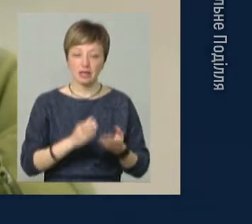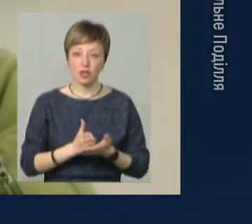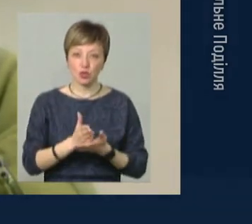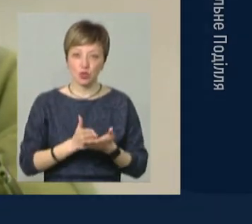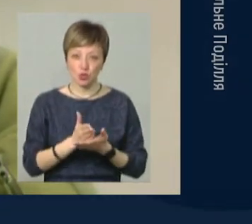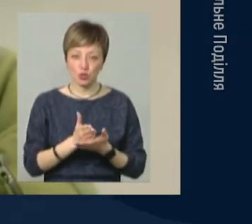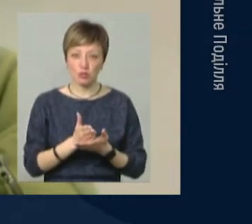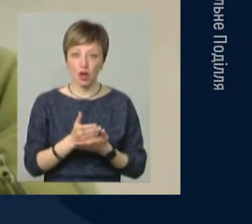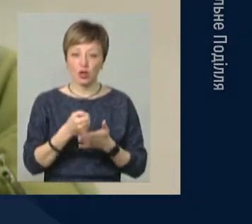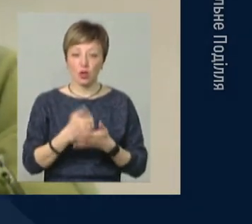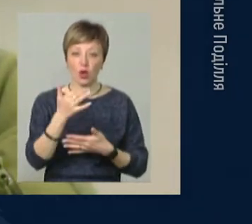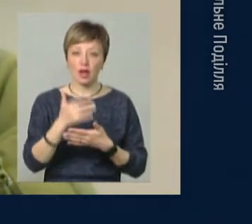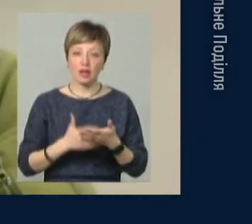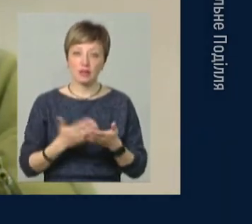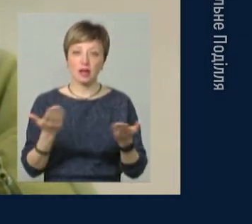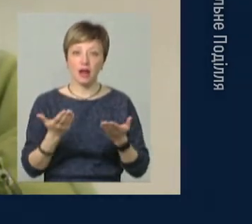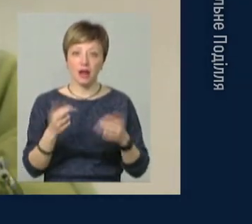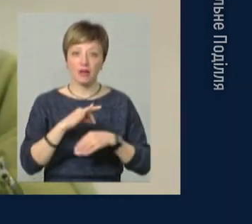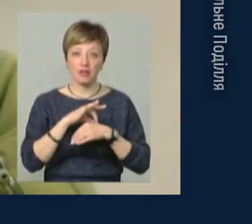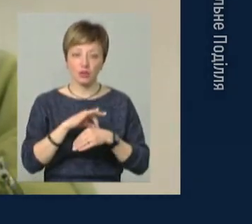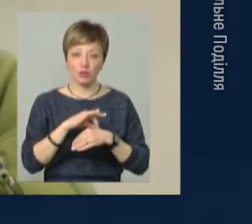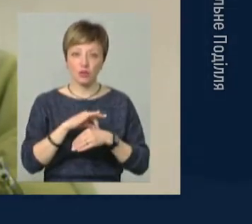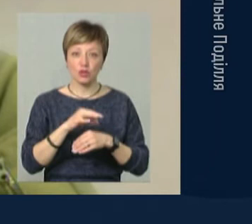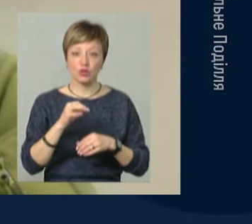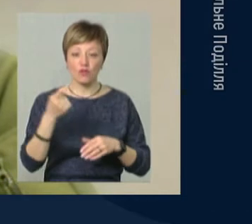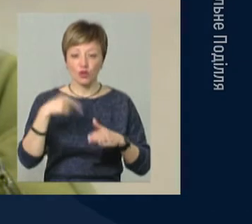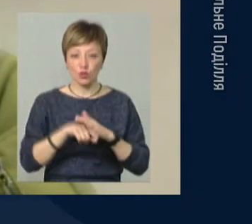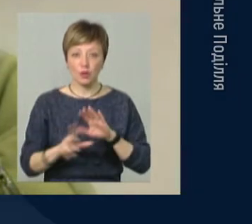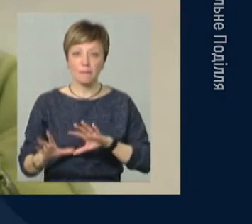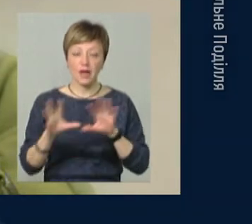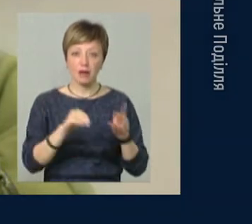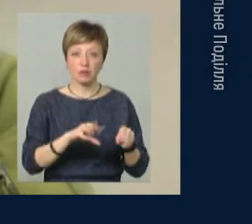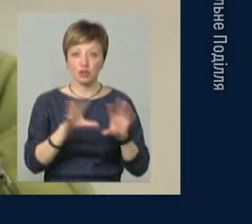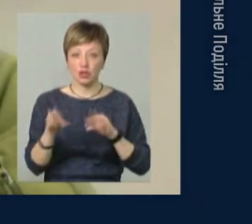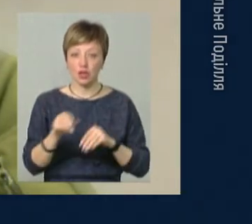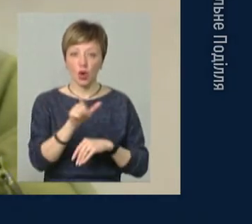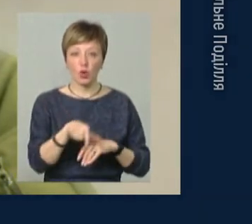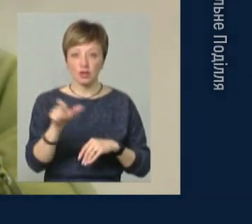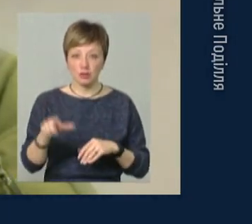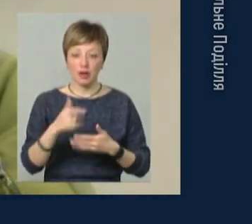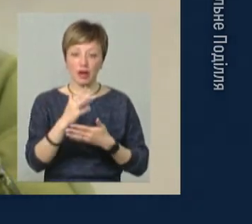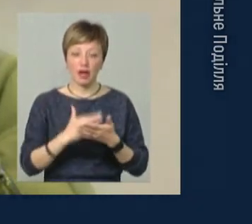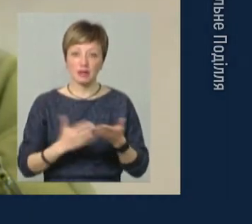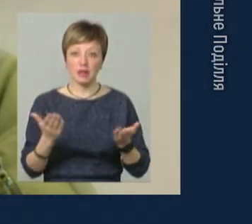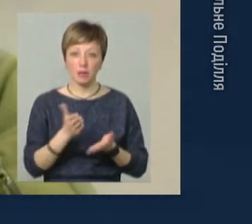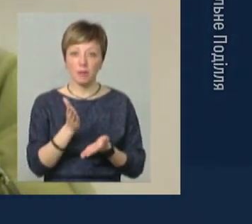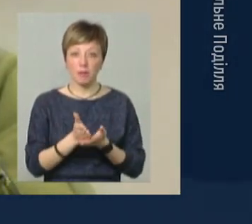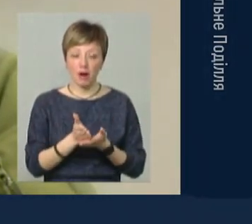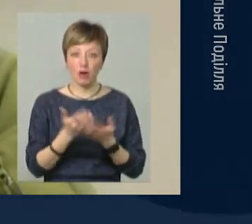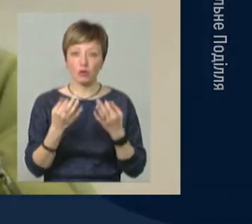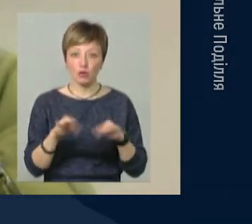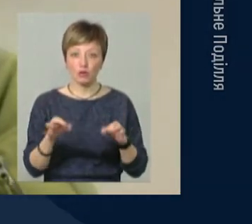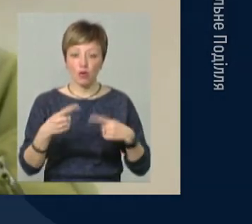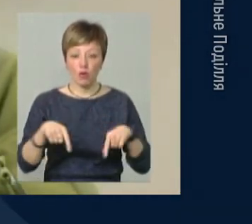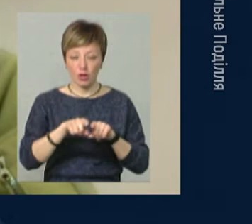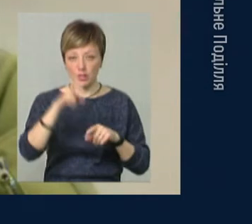до реєстру, які ведуться щодо внутрішньопереміщених осіб, до реєстрів, до яких мають доступ